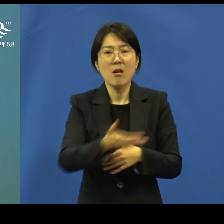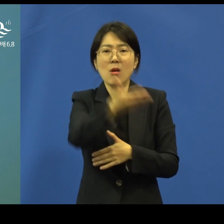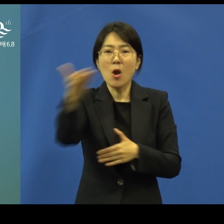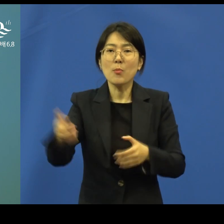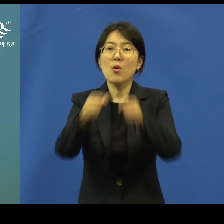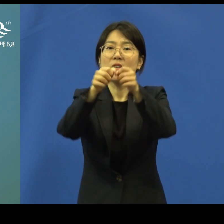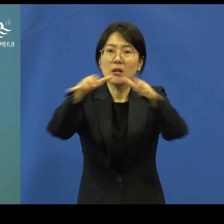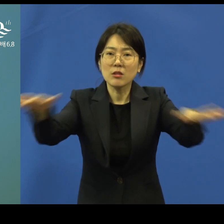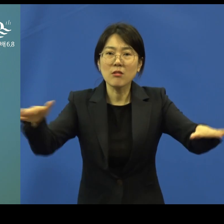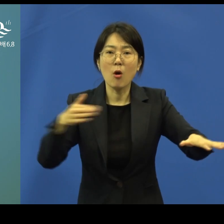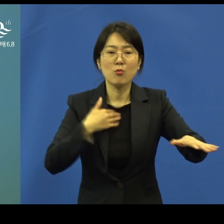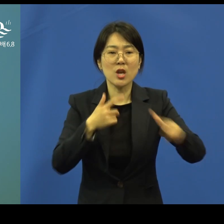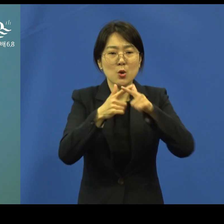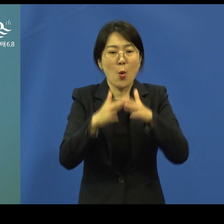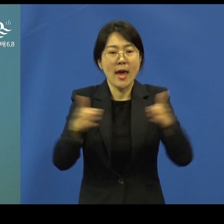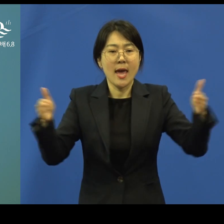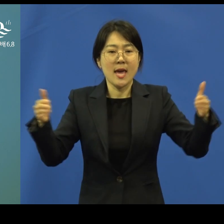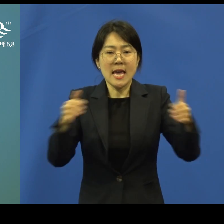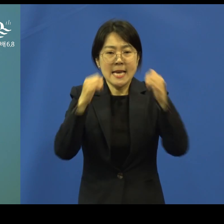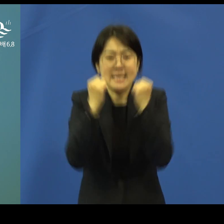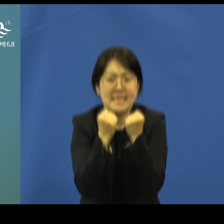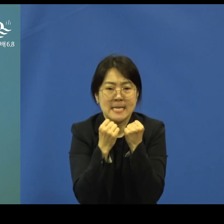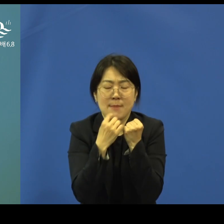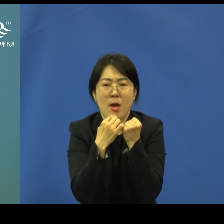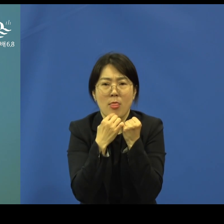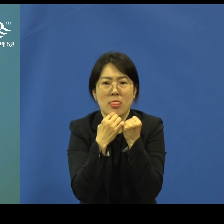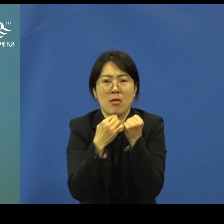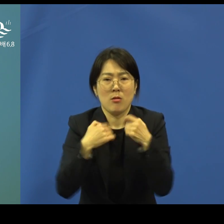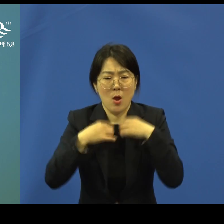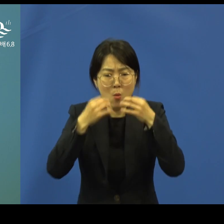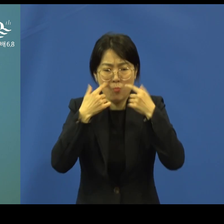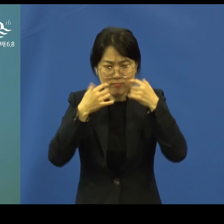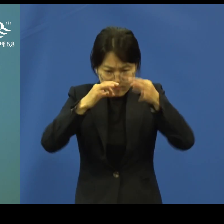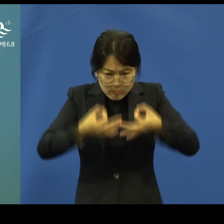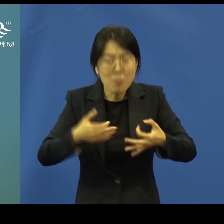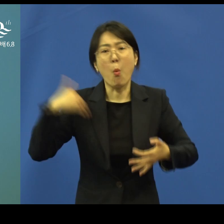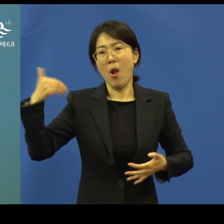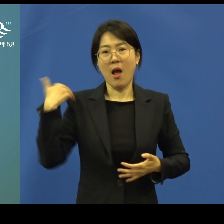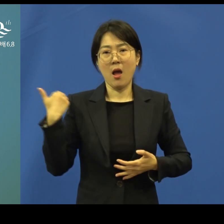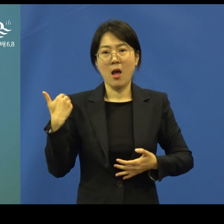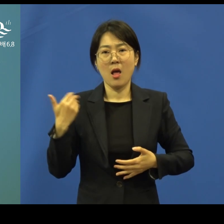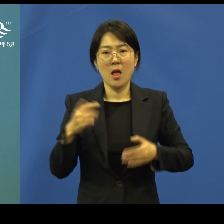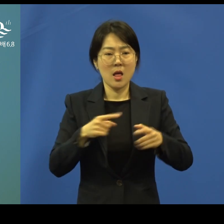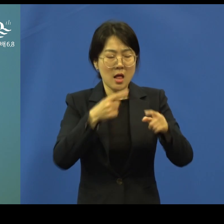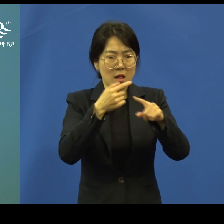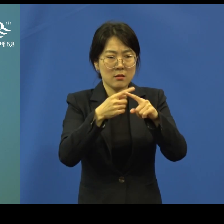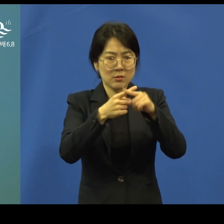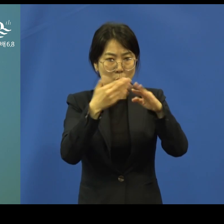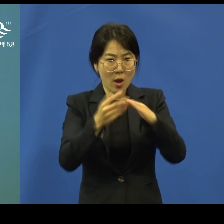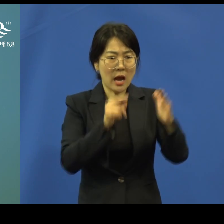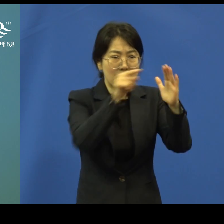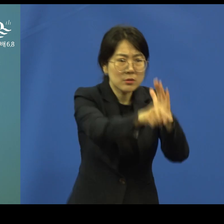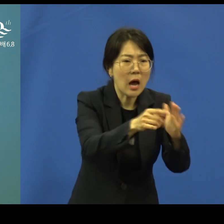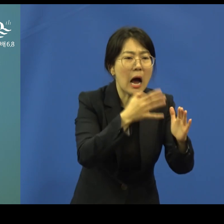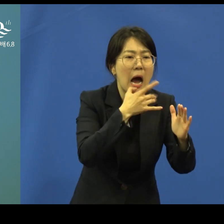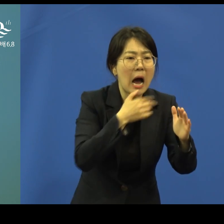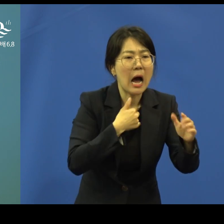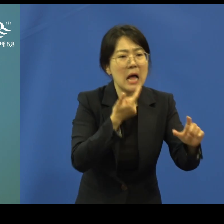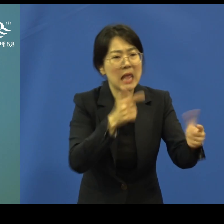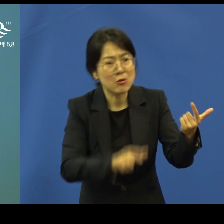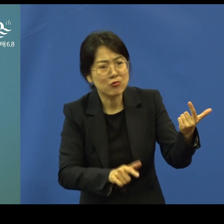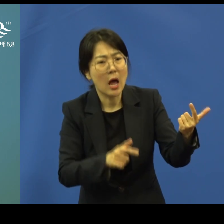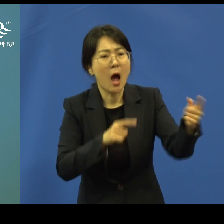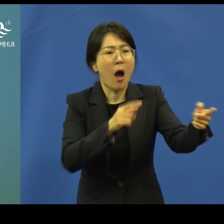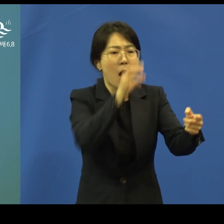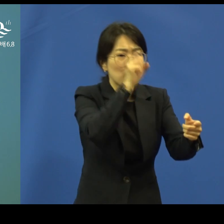곳곳에 흩어지면서 우리 교회 안에서만 있으면 우리 교회가 어떤 곳인지 잘 모를 수 있습니다. 바깥에 보면 우리 교회보다 작지만, 규모는 적지만